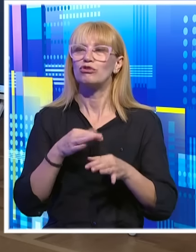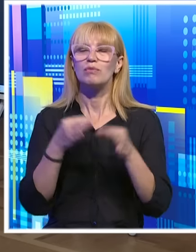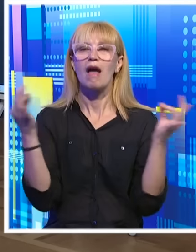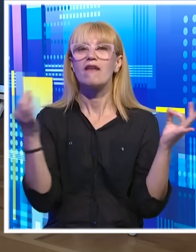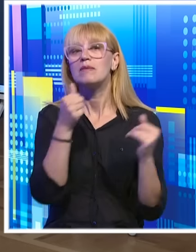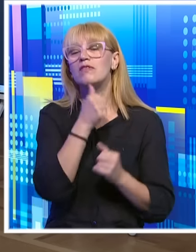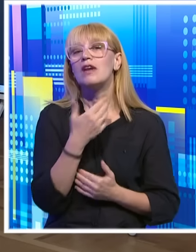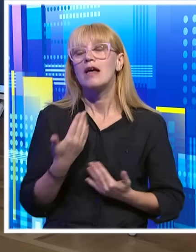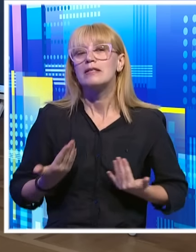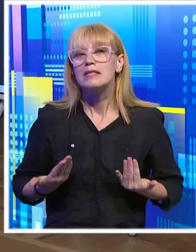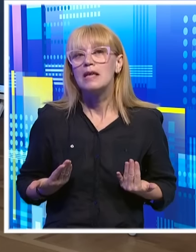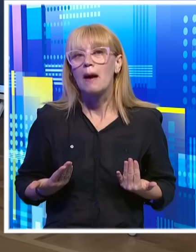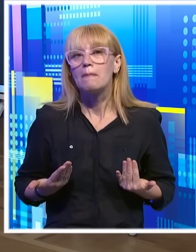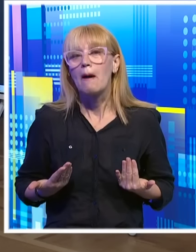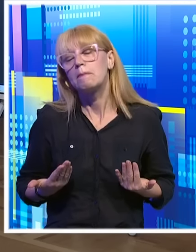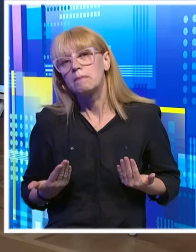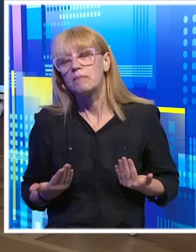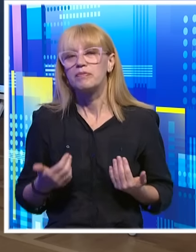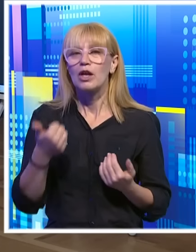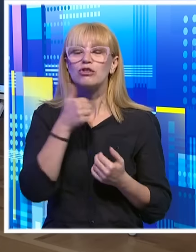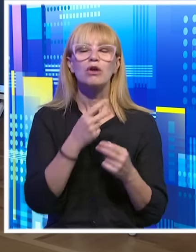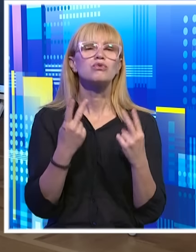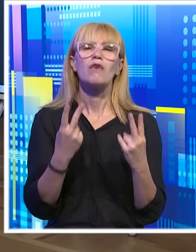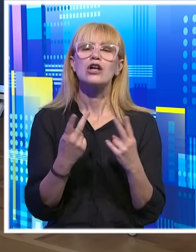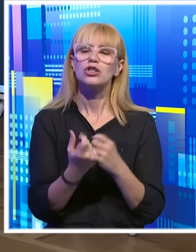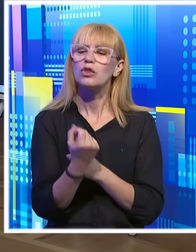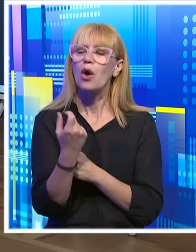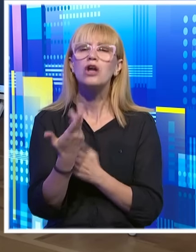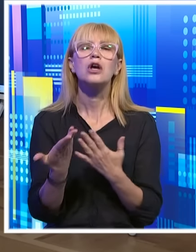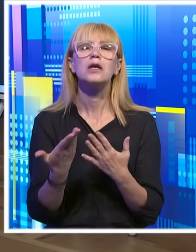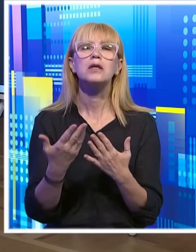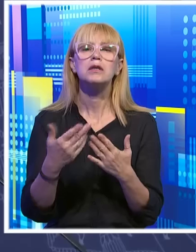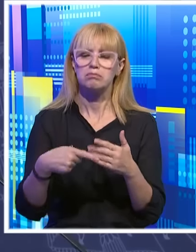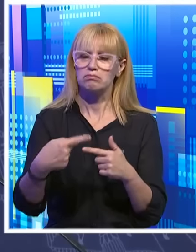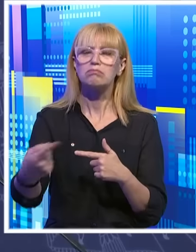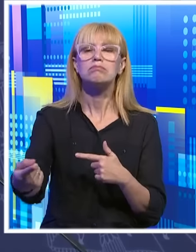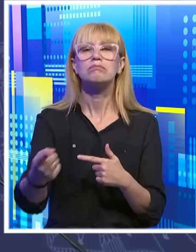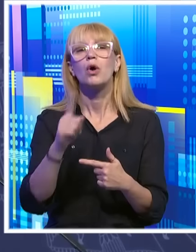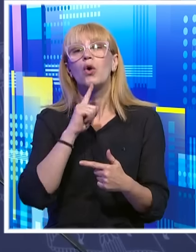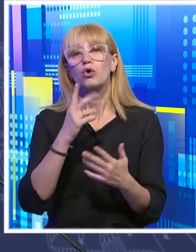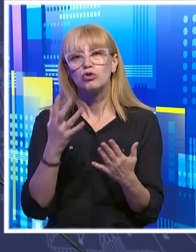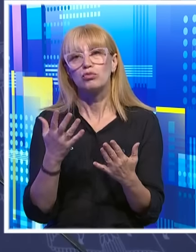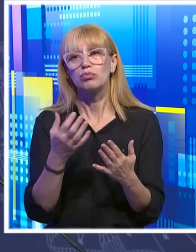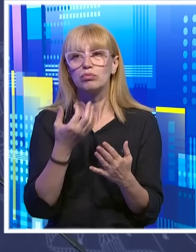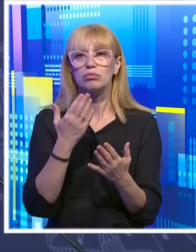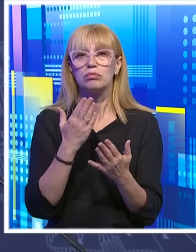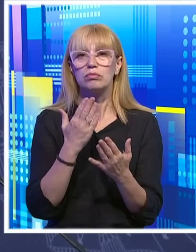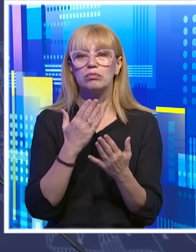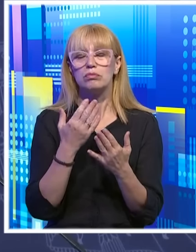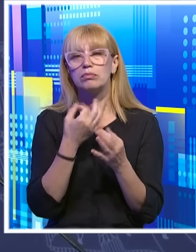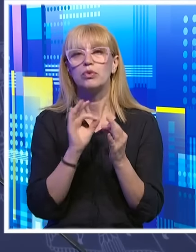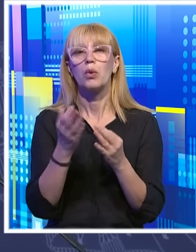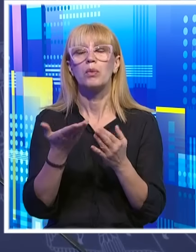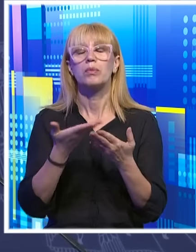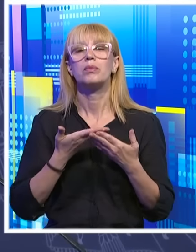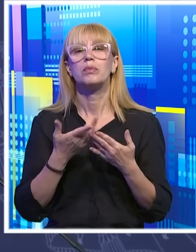moguće. Šta su važni događaji koji su pred nama, koji će doprineti stopi rasta? U Kragujevcu,